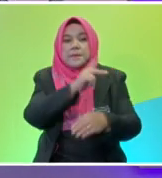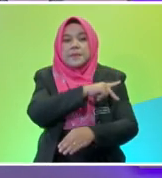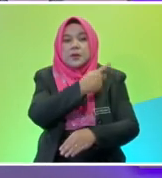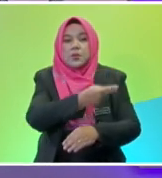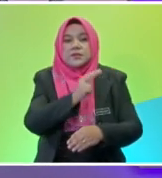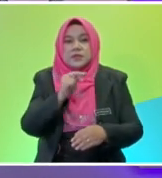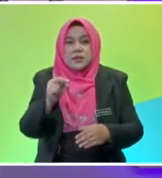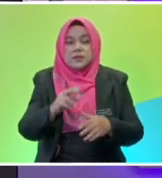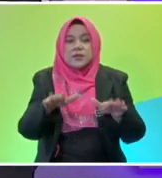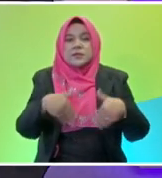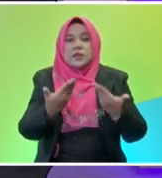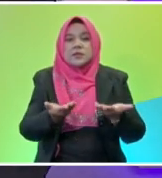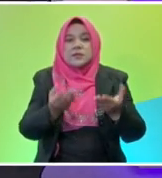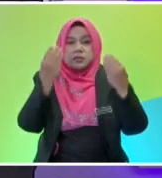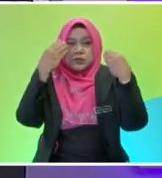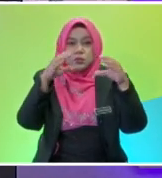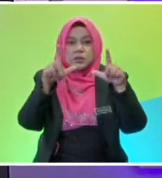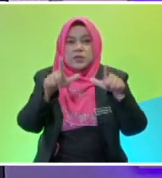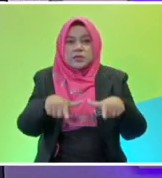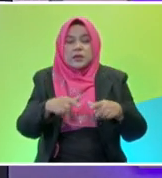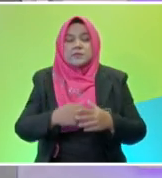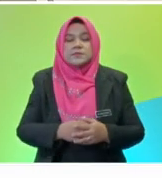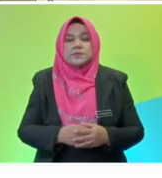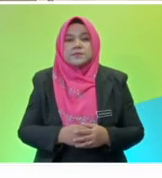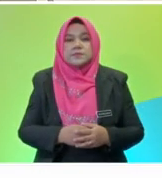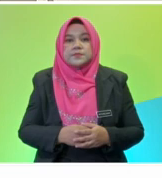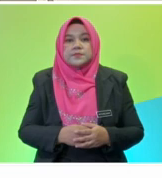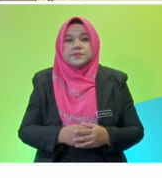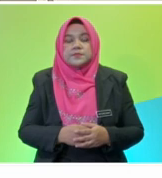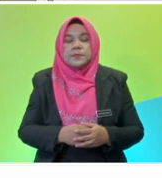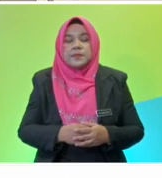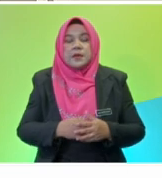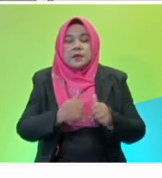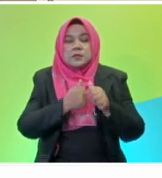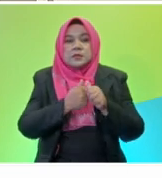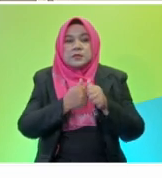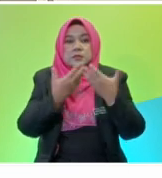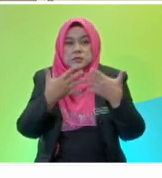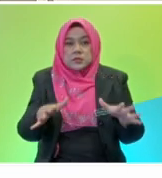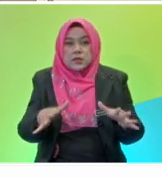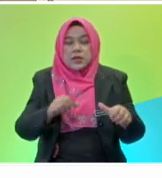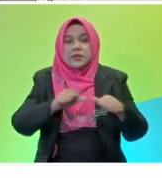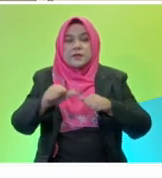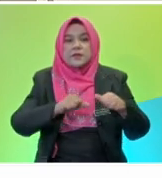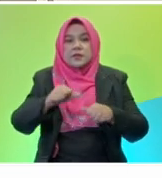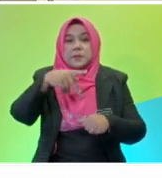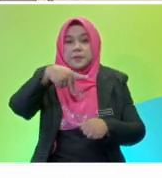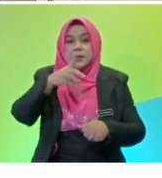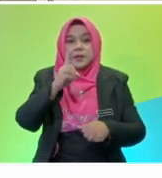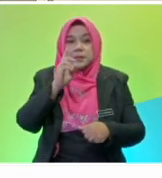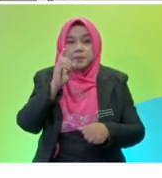meletakkan tahap penguasaan murid Oke tahap murid ditetapkan eee setelah selesai aktivitas